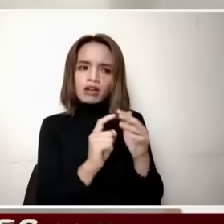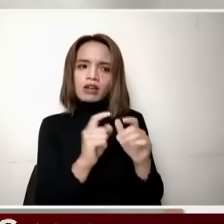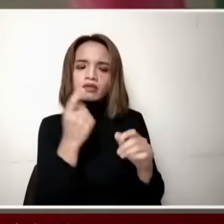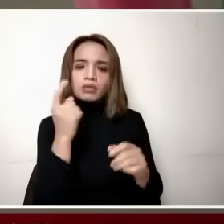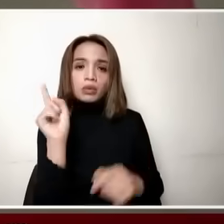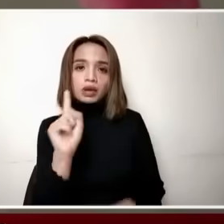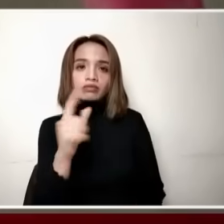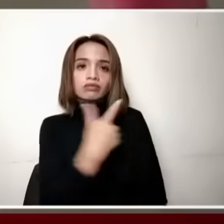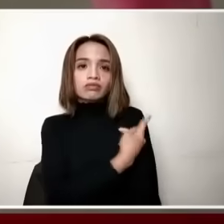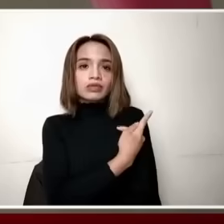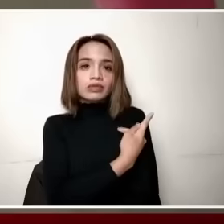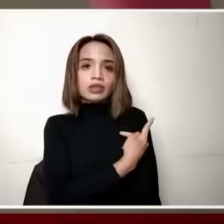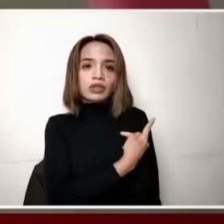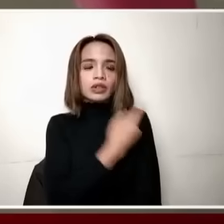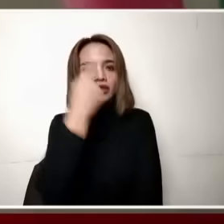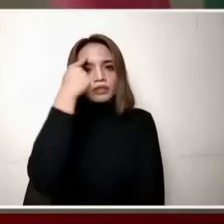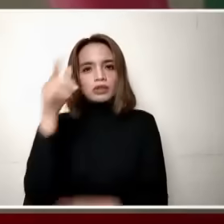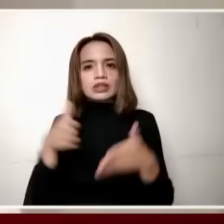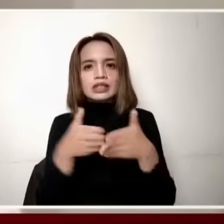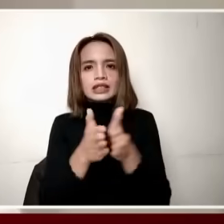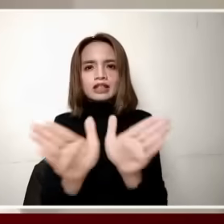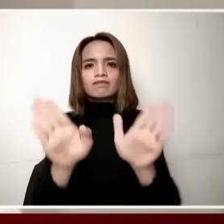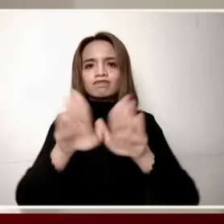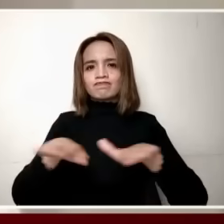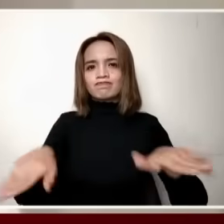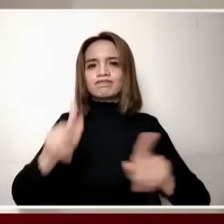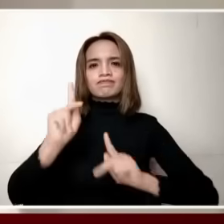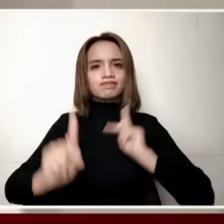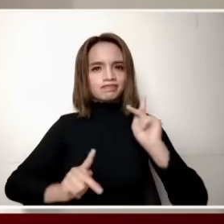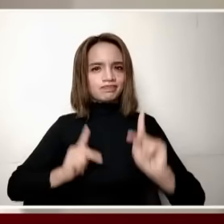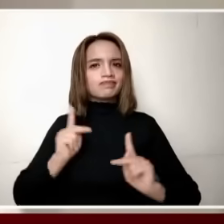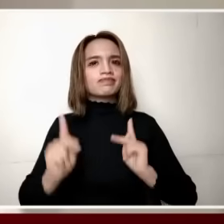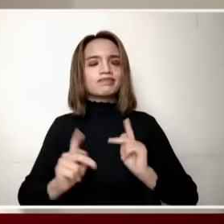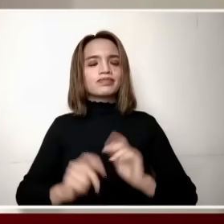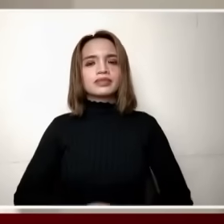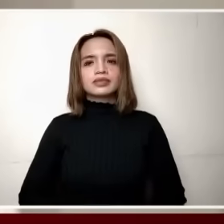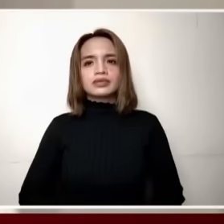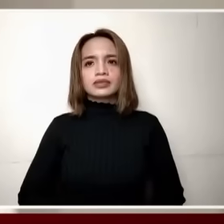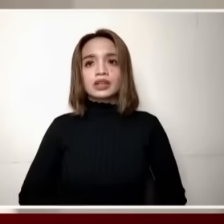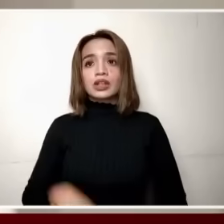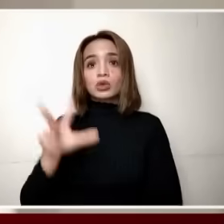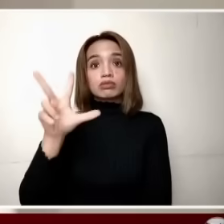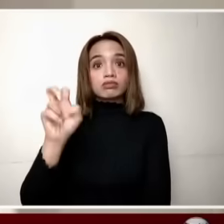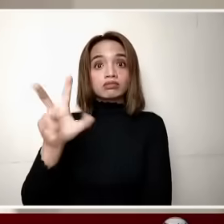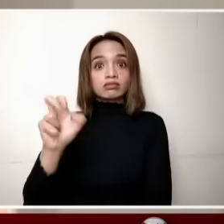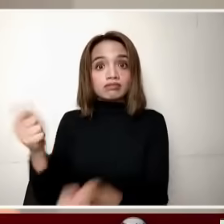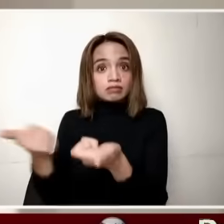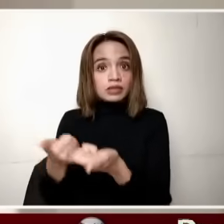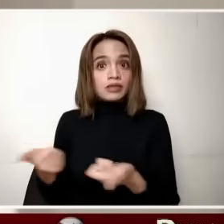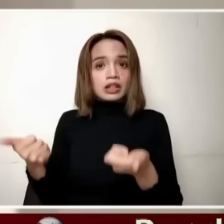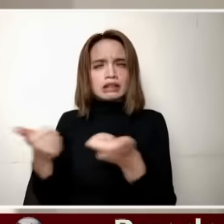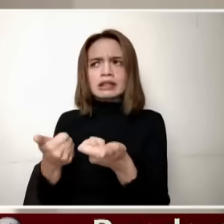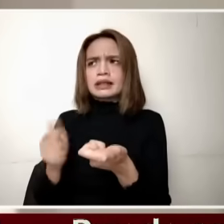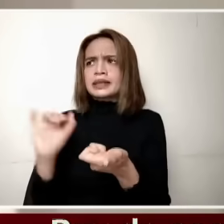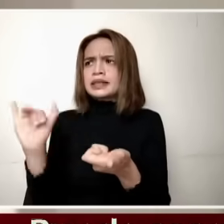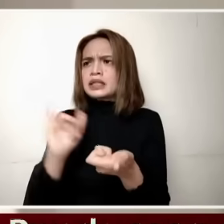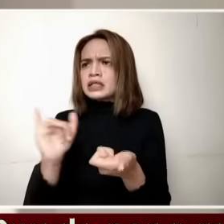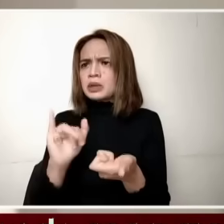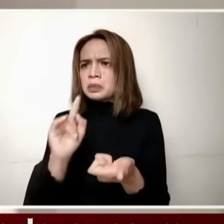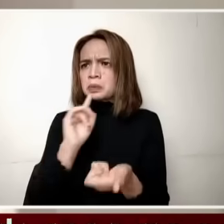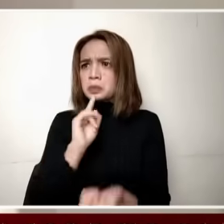sa general pediatric population. Yung 300 slots namin, parang ang nagamit lang yata